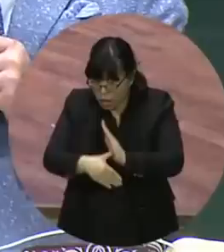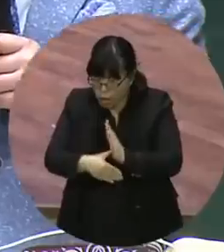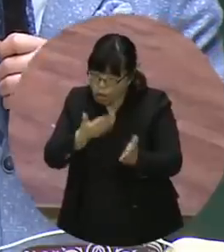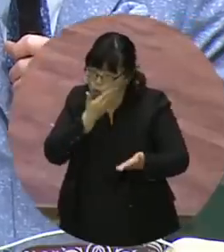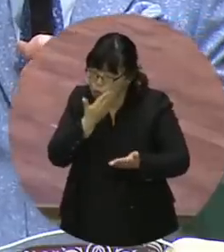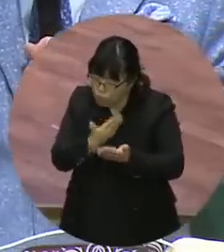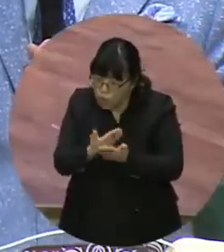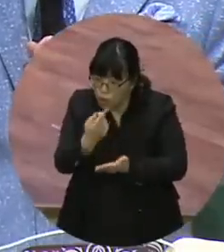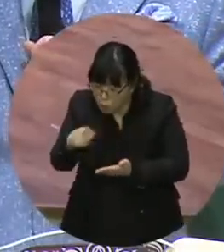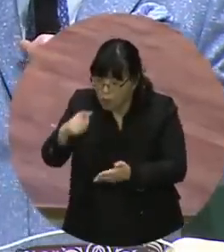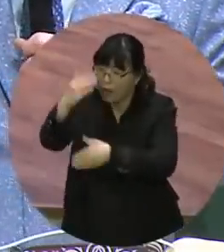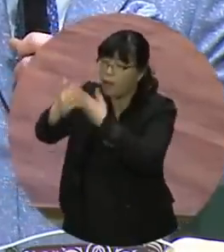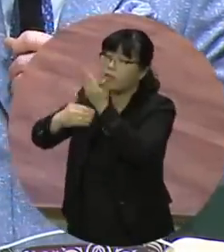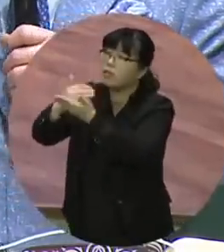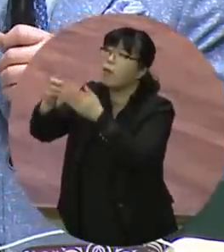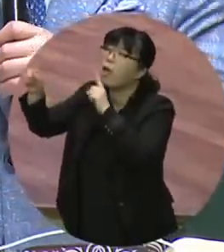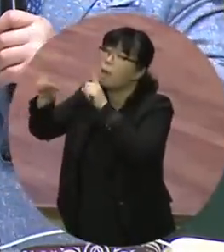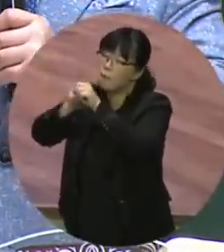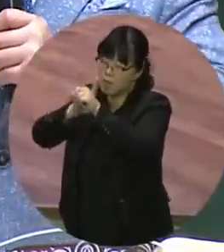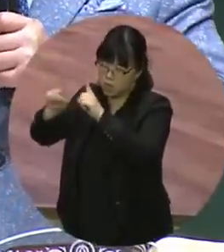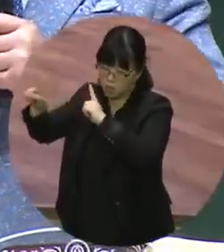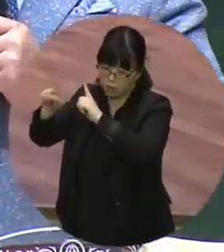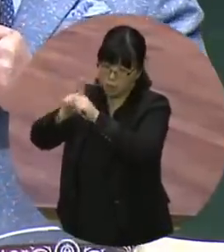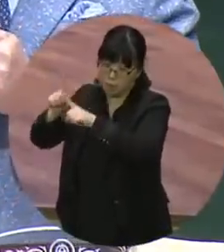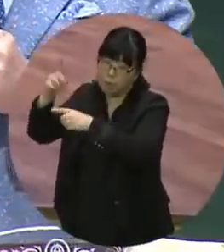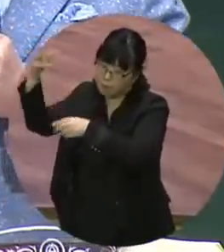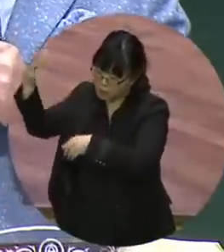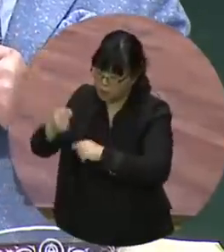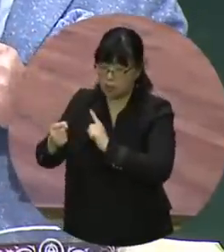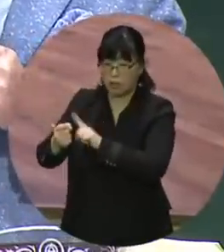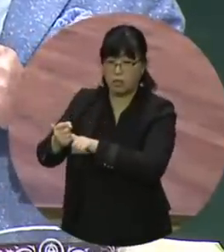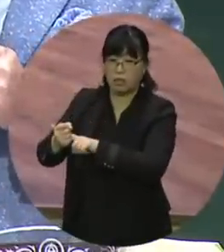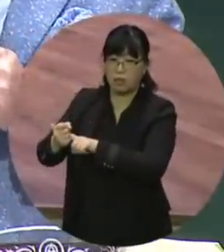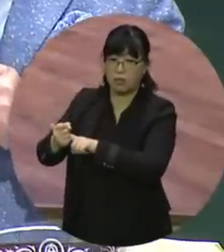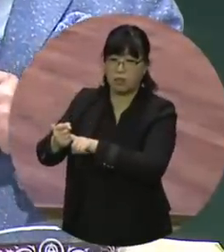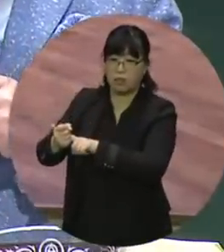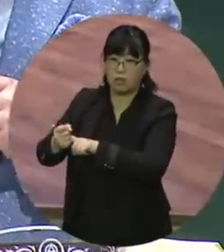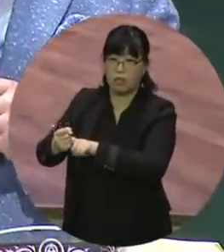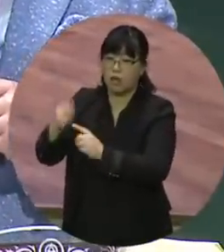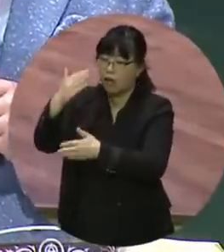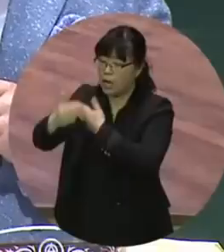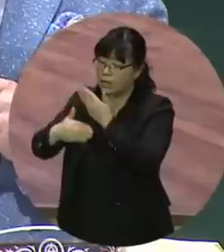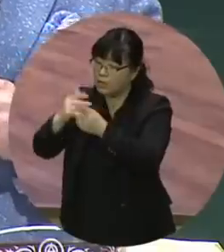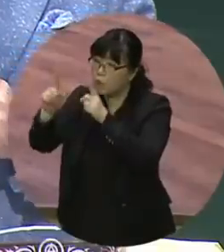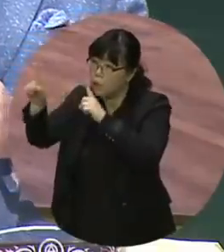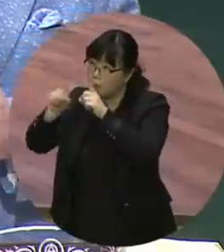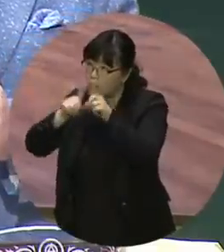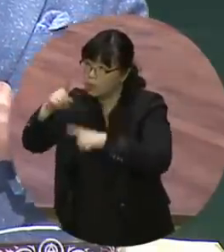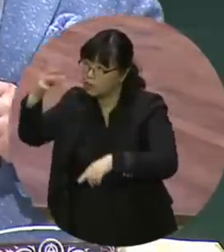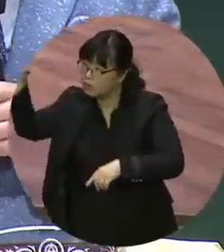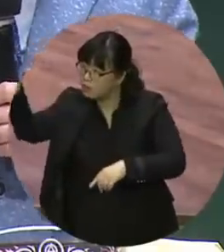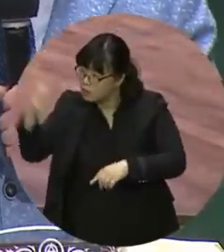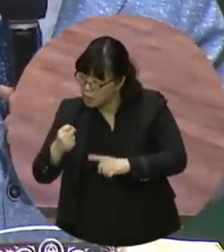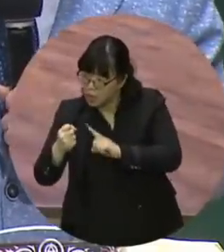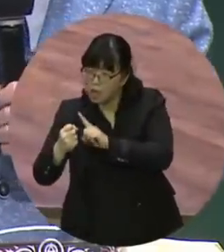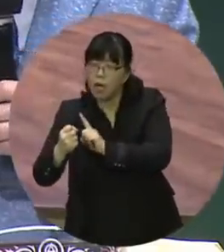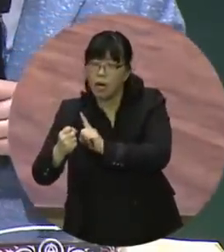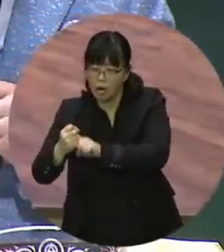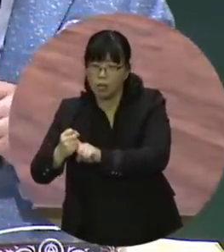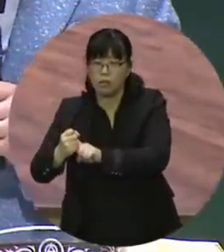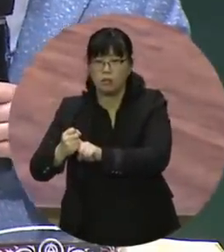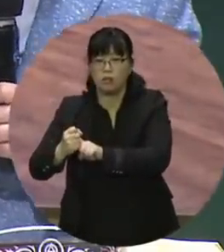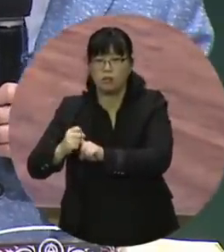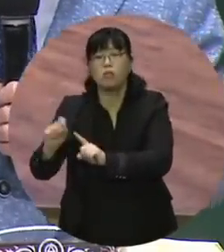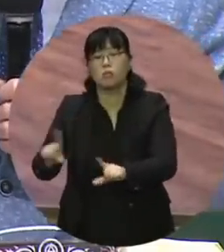그래 계시입니다. 계시. 말씀에 기반된 계시. 하나님 말씀에. 그래서 말씀을 많이 알아야